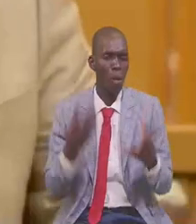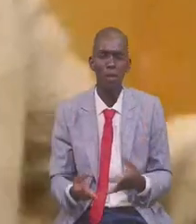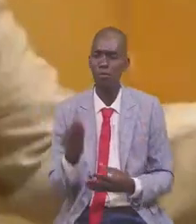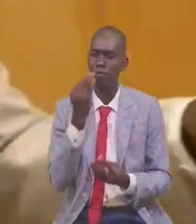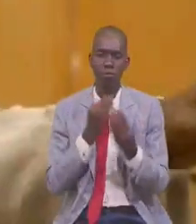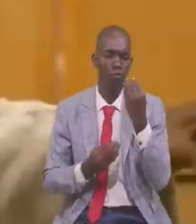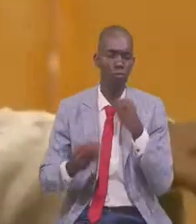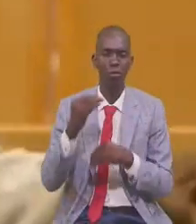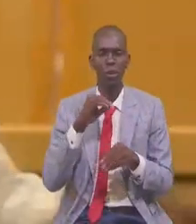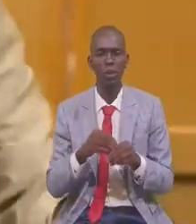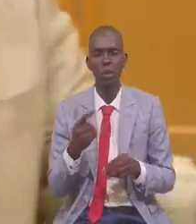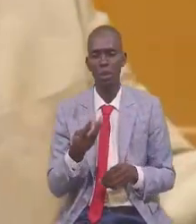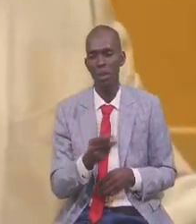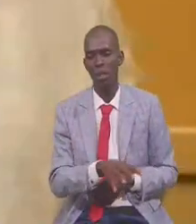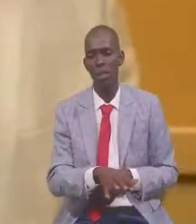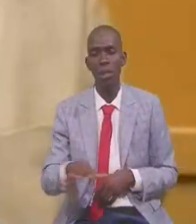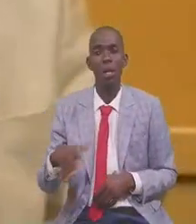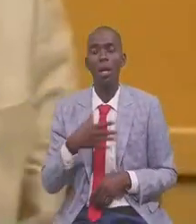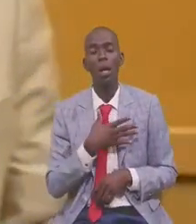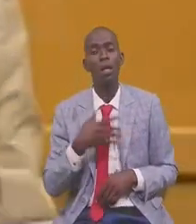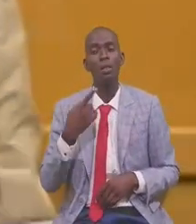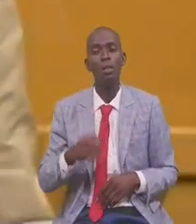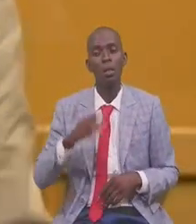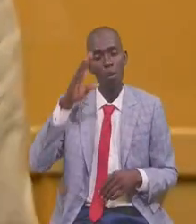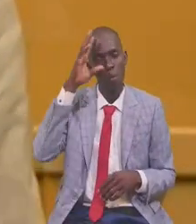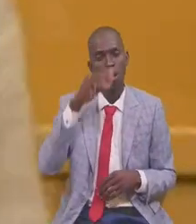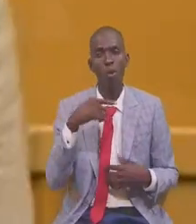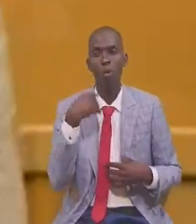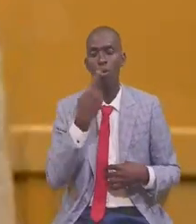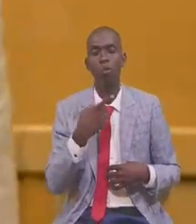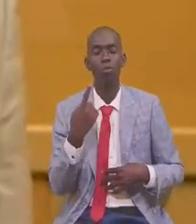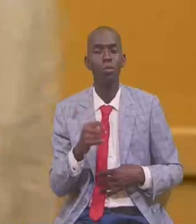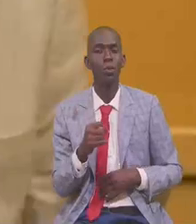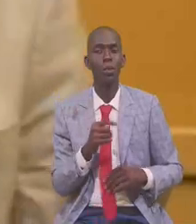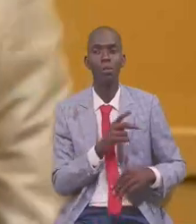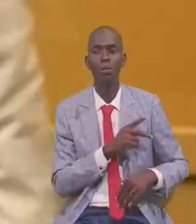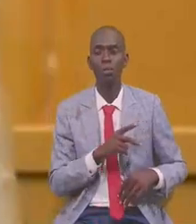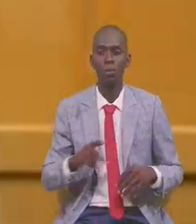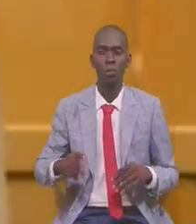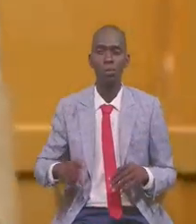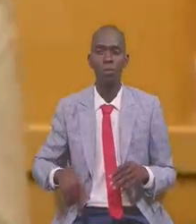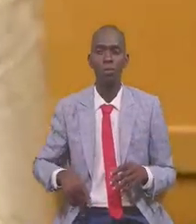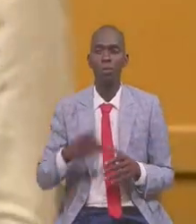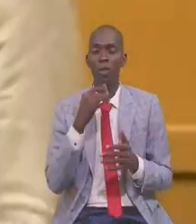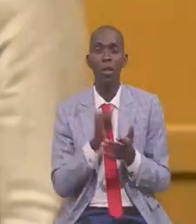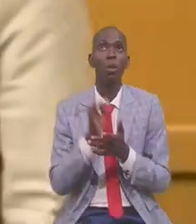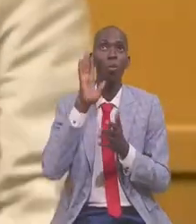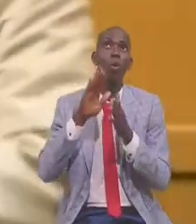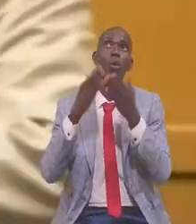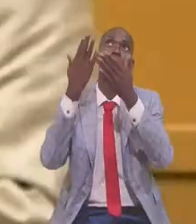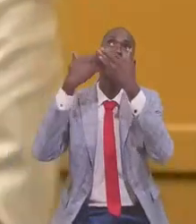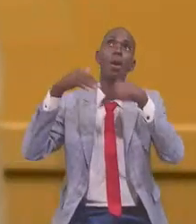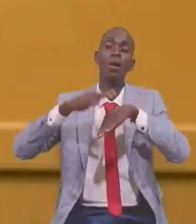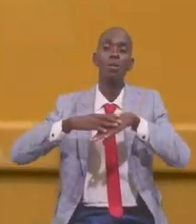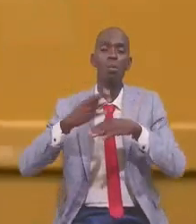Et l'officier sur lequel reposait la tête du roi dit, ah, même si Dieu ouvrait les fenêtres dans le ciel, est-ce que